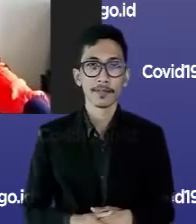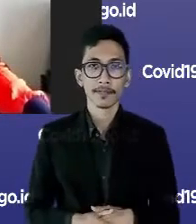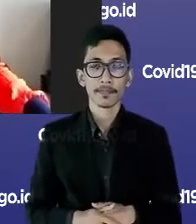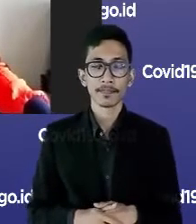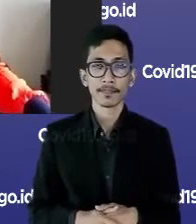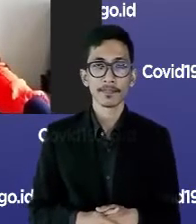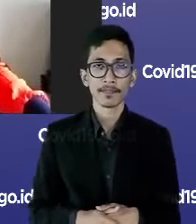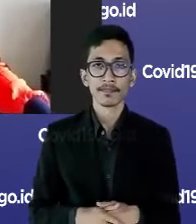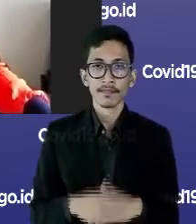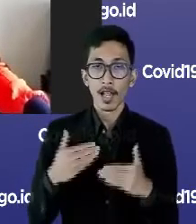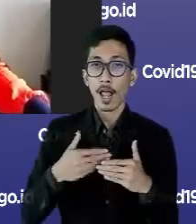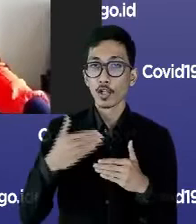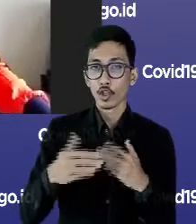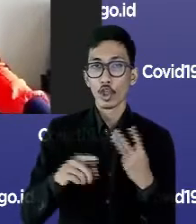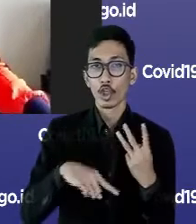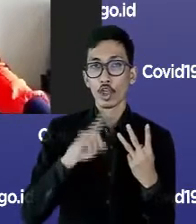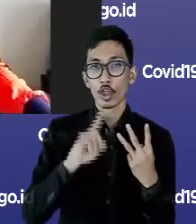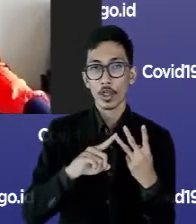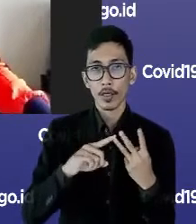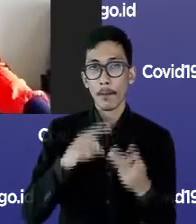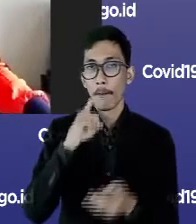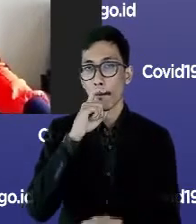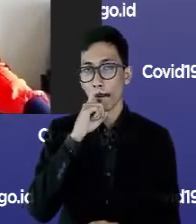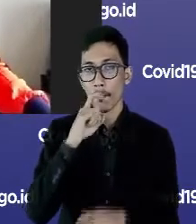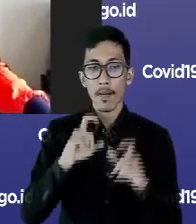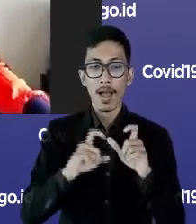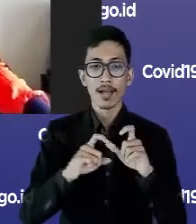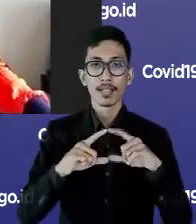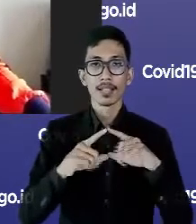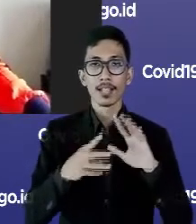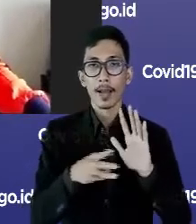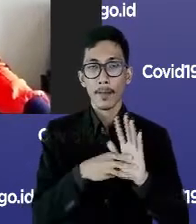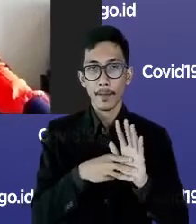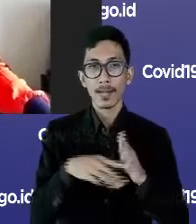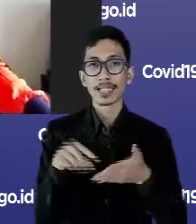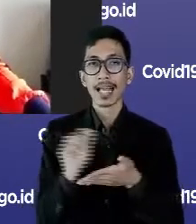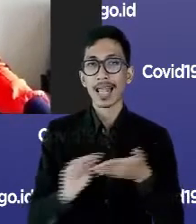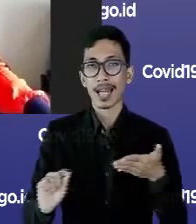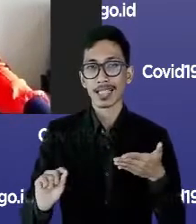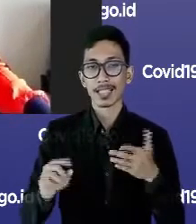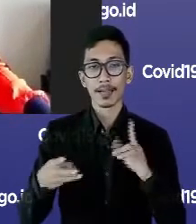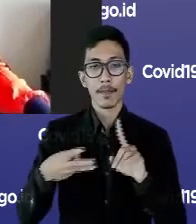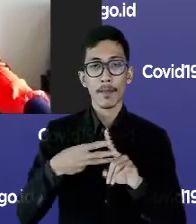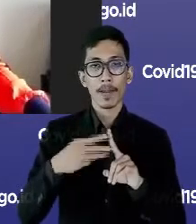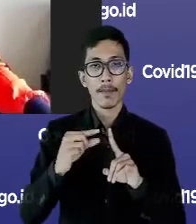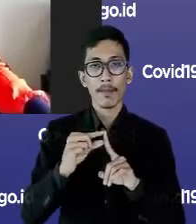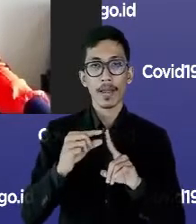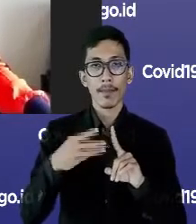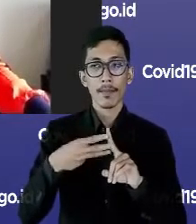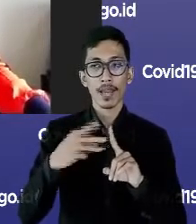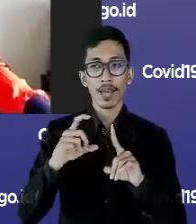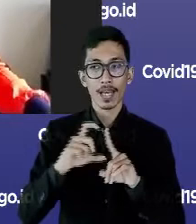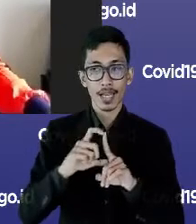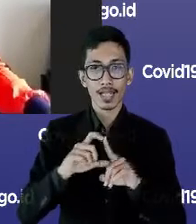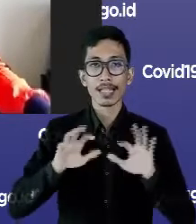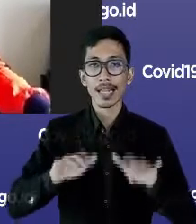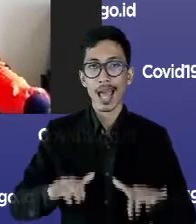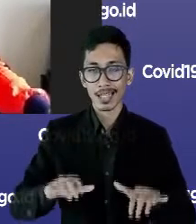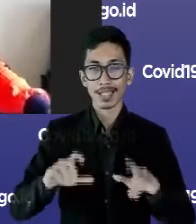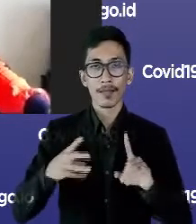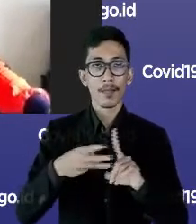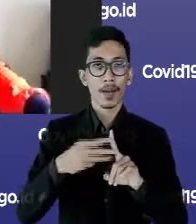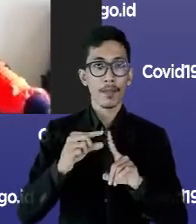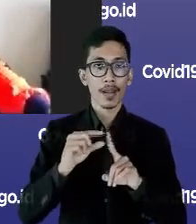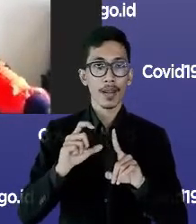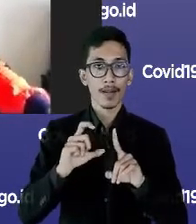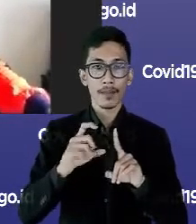saya perkenalkan Pak Sem Naroba, Sekretaris BPBD Kabupaten Mimika. Salam tangguh, salam